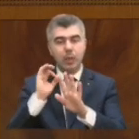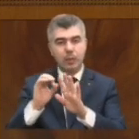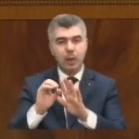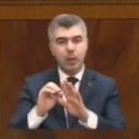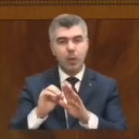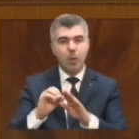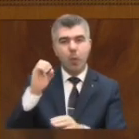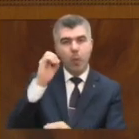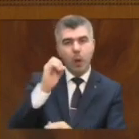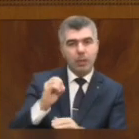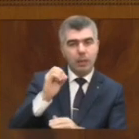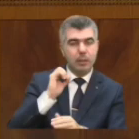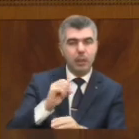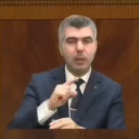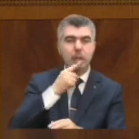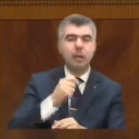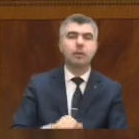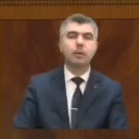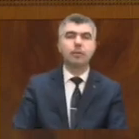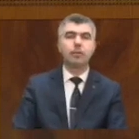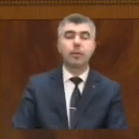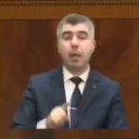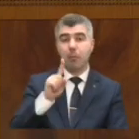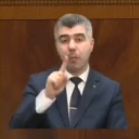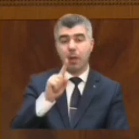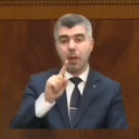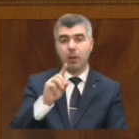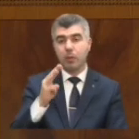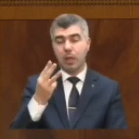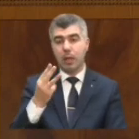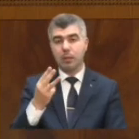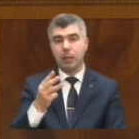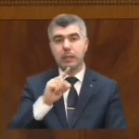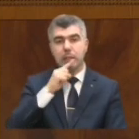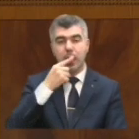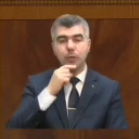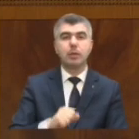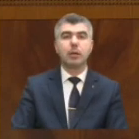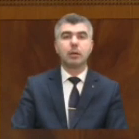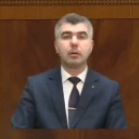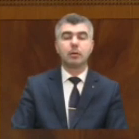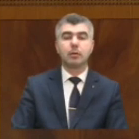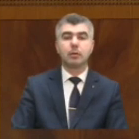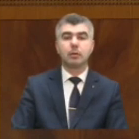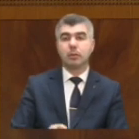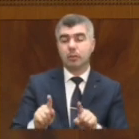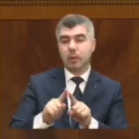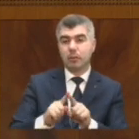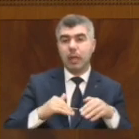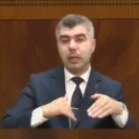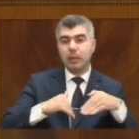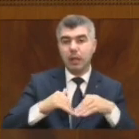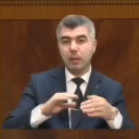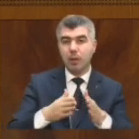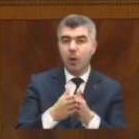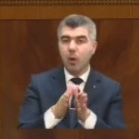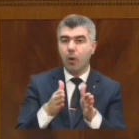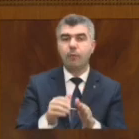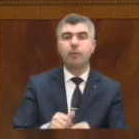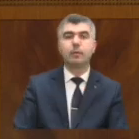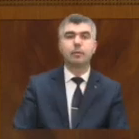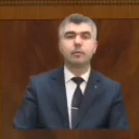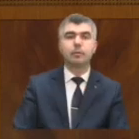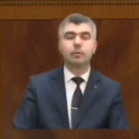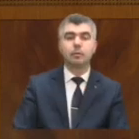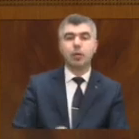وتينغير، طريق الجاويه رقم 108 باقليم زاكورا الرابطه بين تنسيخت وتزارين،